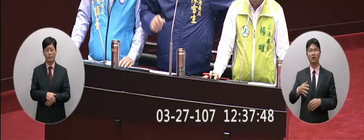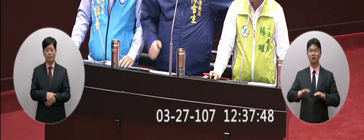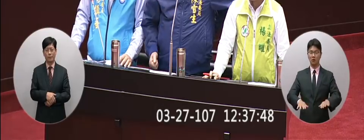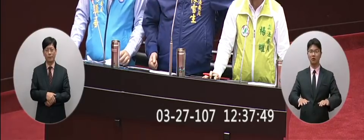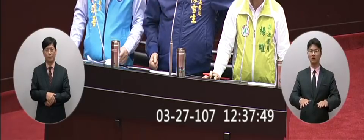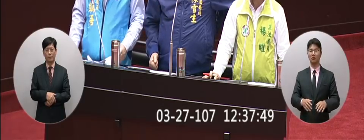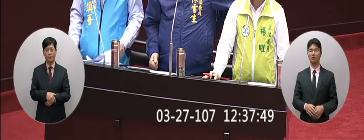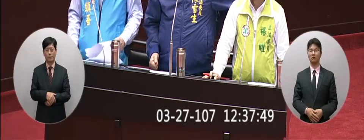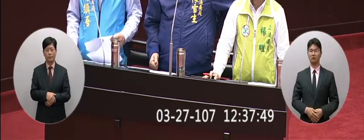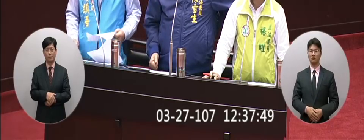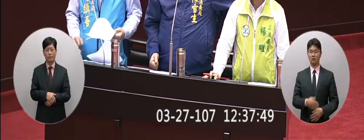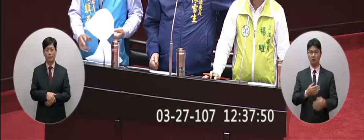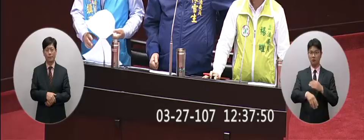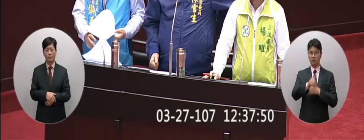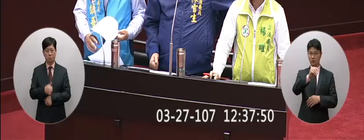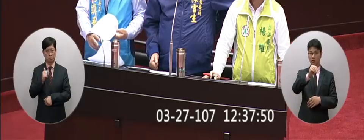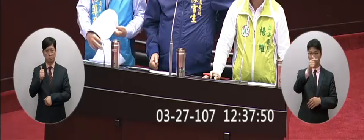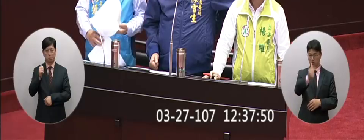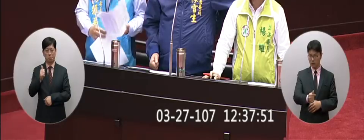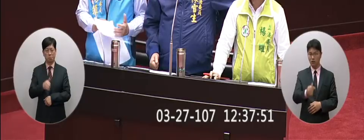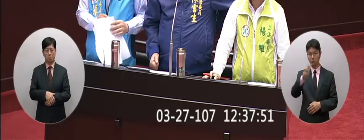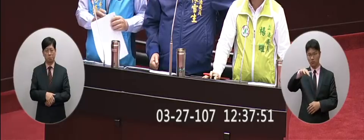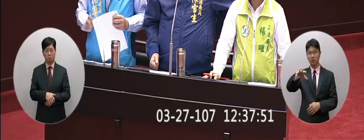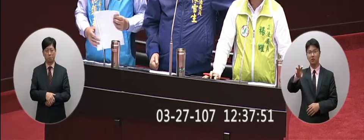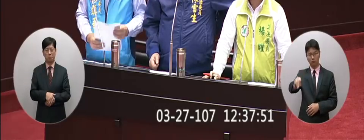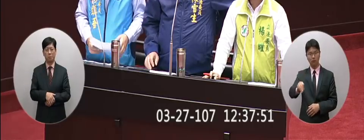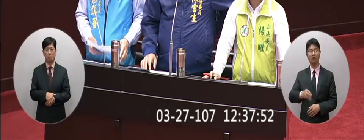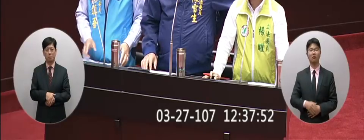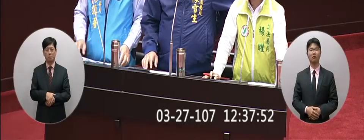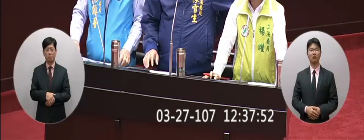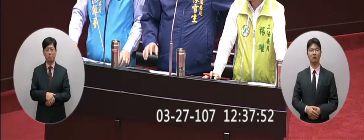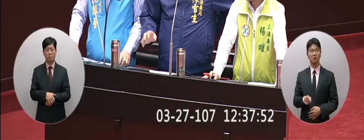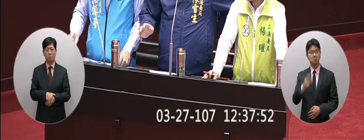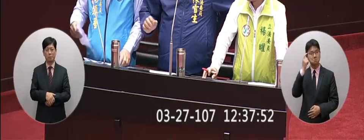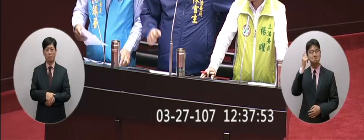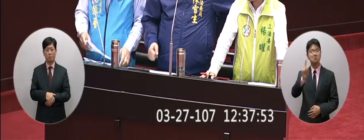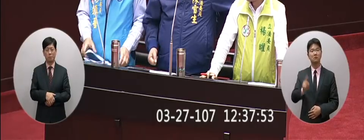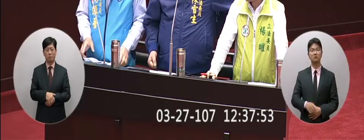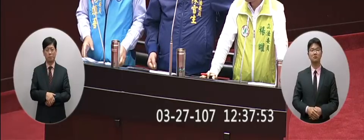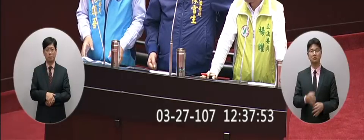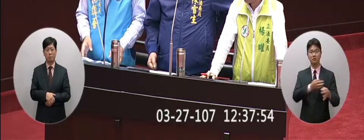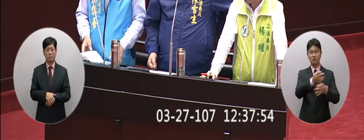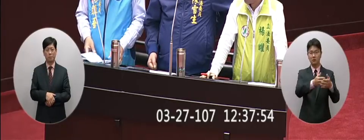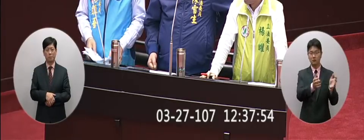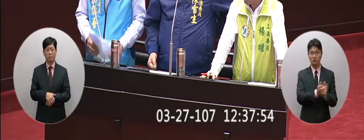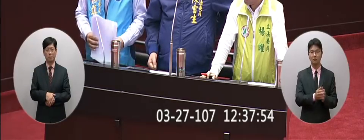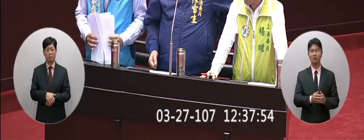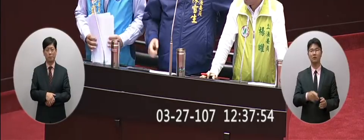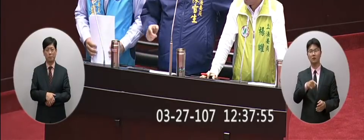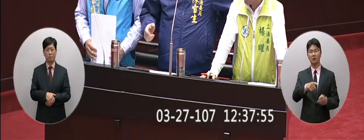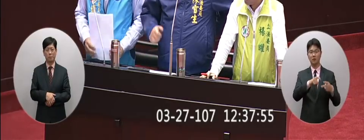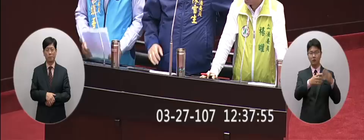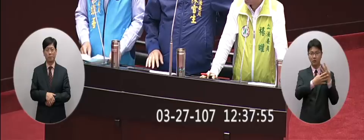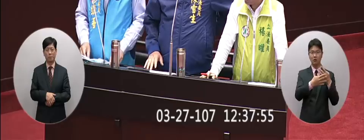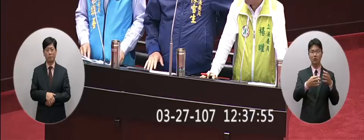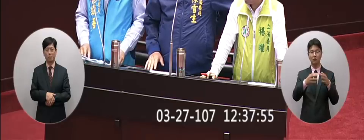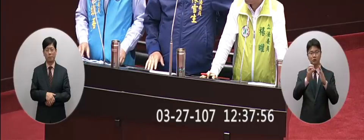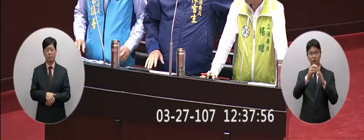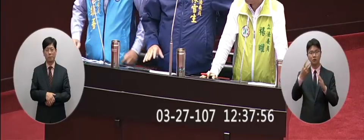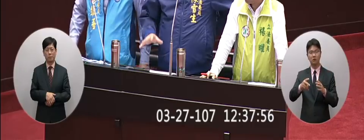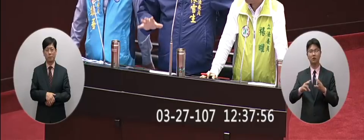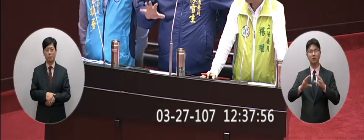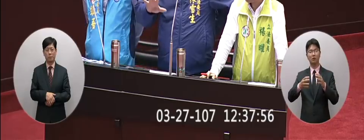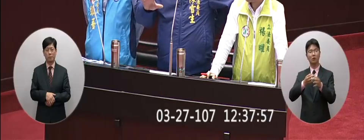经到1亿8000万了哈。 了不起， 1亿8000万了。为什么呢？这个经济部、国贸局、工业局啊，尤其是工业